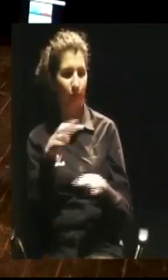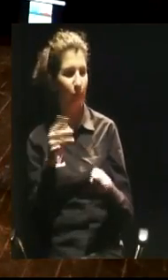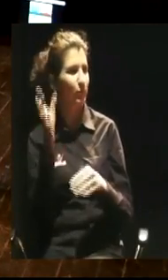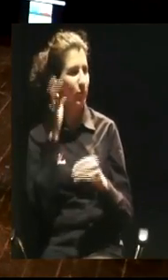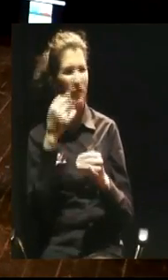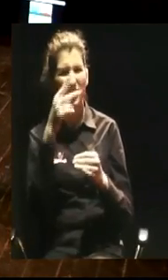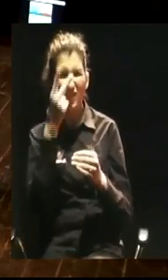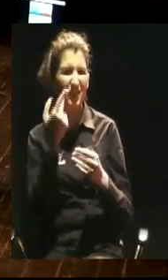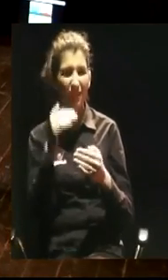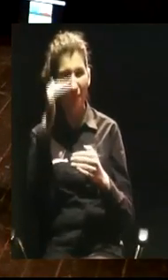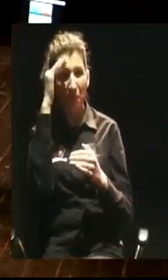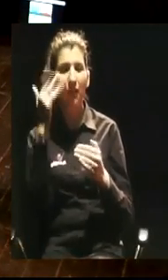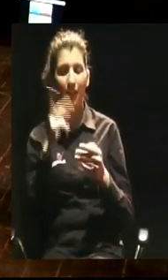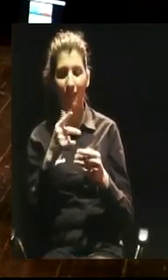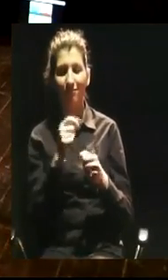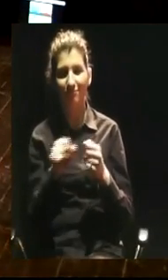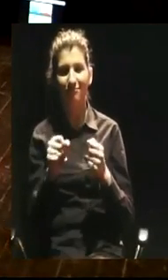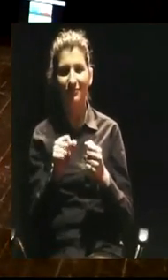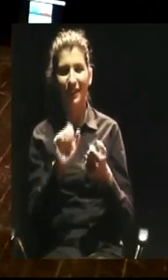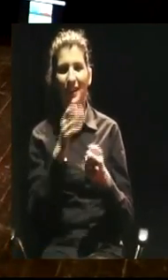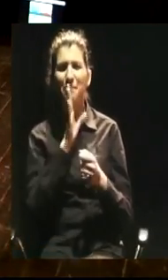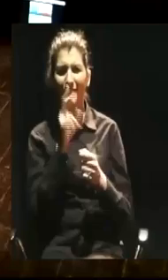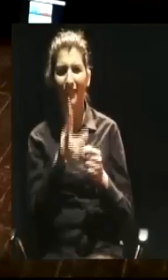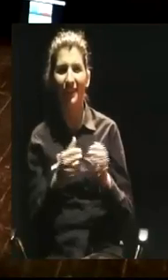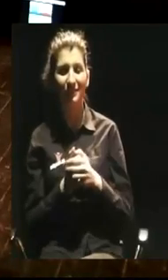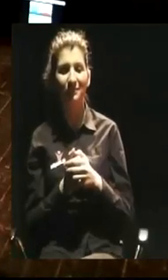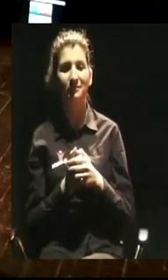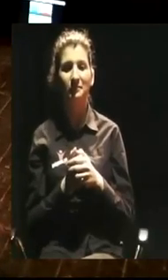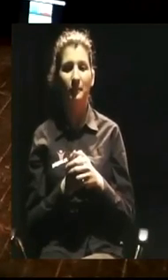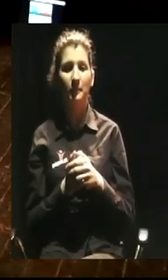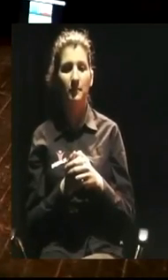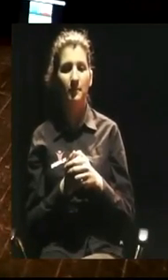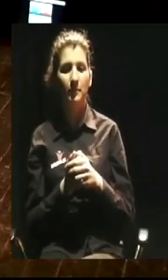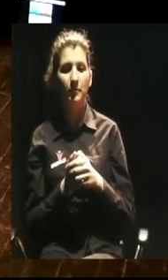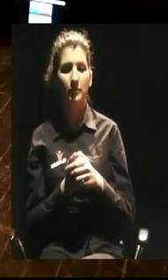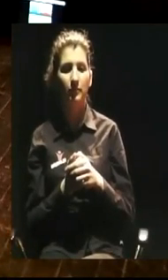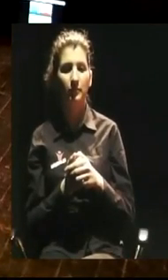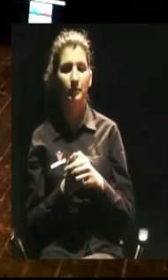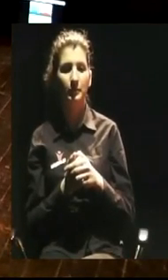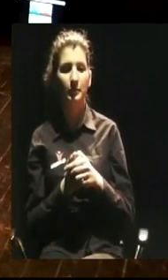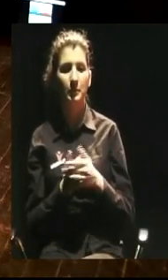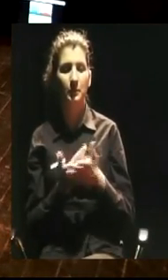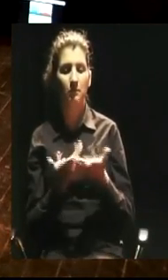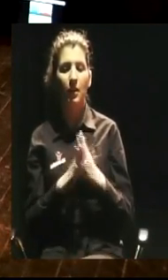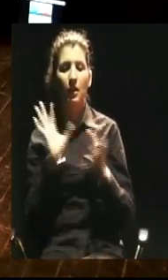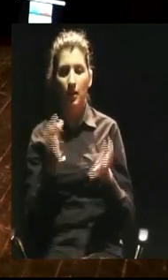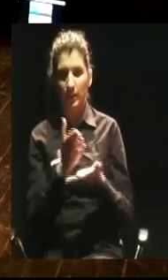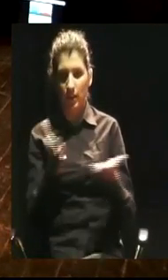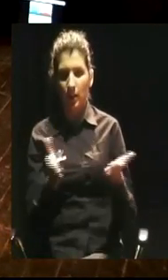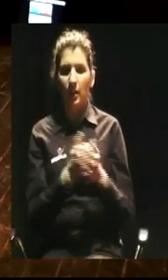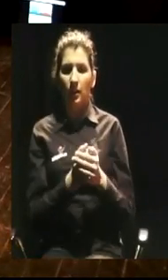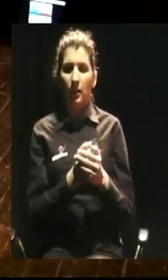bardzo widać, ale chyba tak. Proszę Państwa, mieć czy